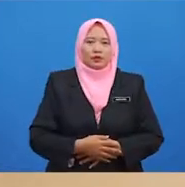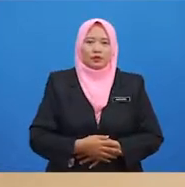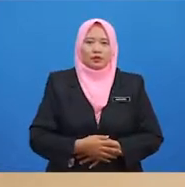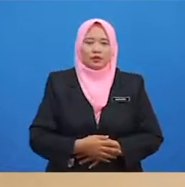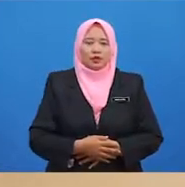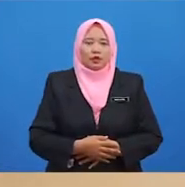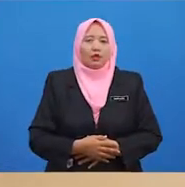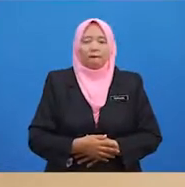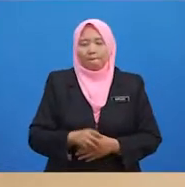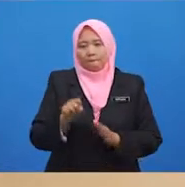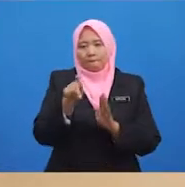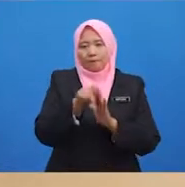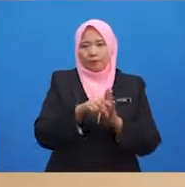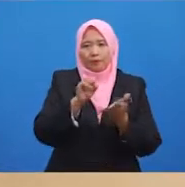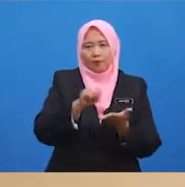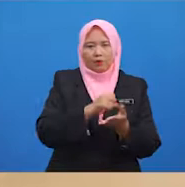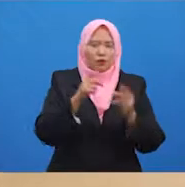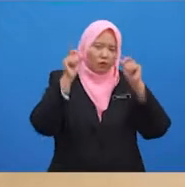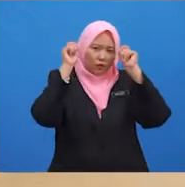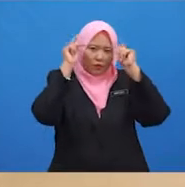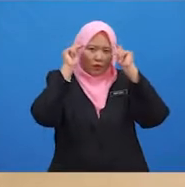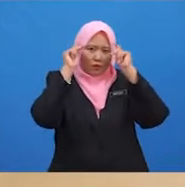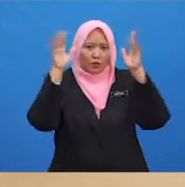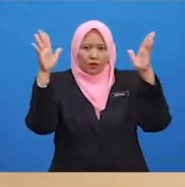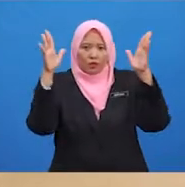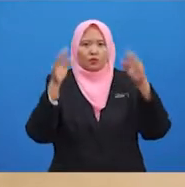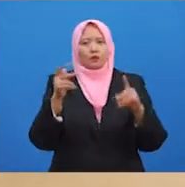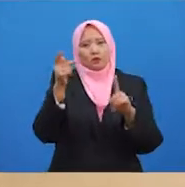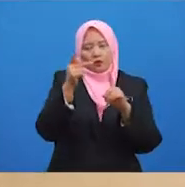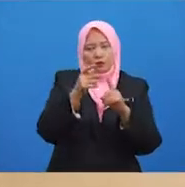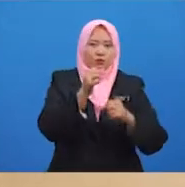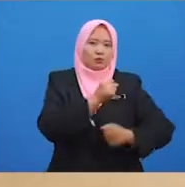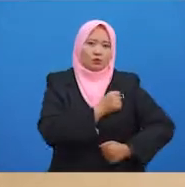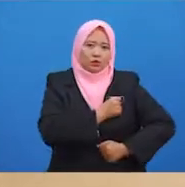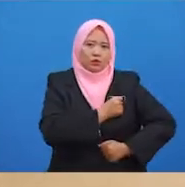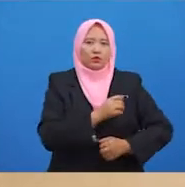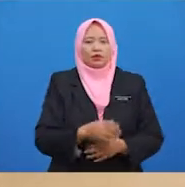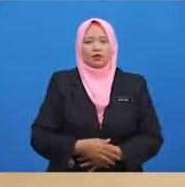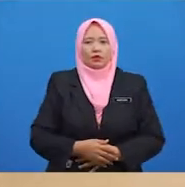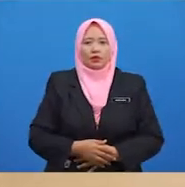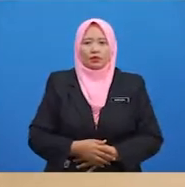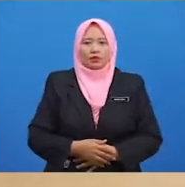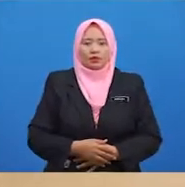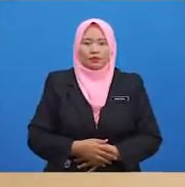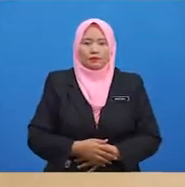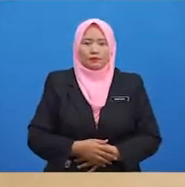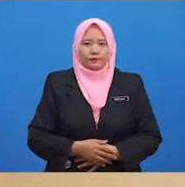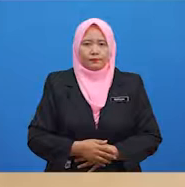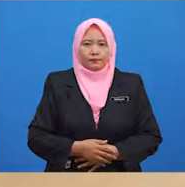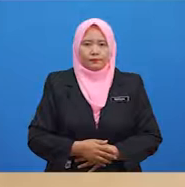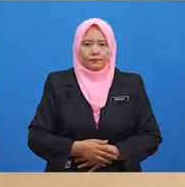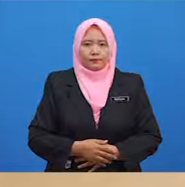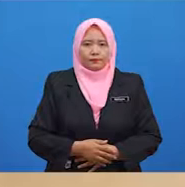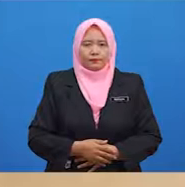kagum beliau terhadap para pejuang negara yang telah berkorban mempertahankan kedaulatan tanah